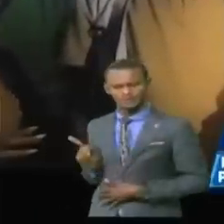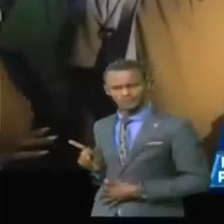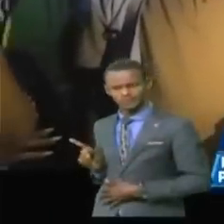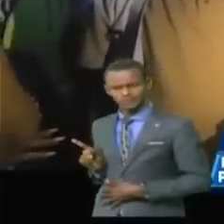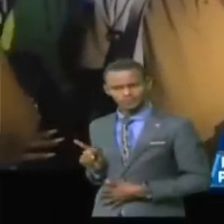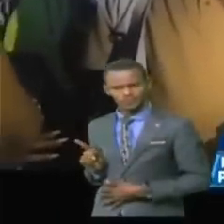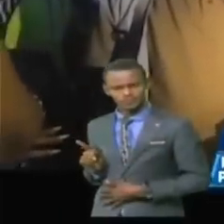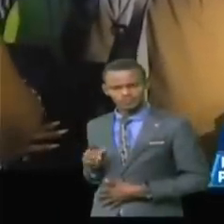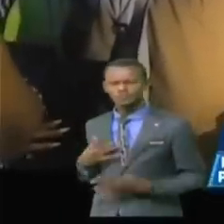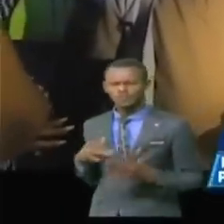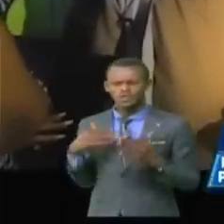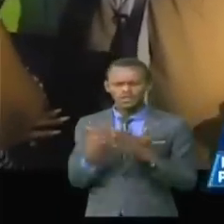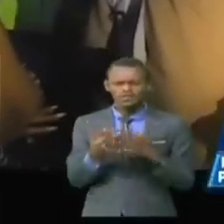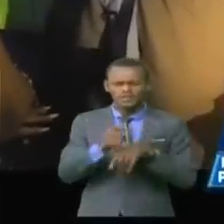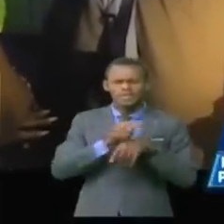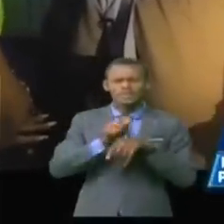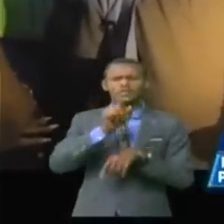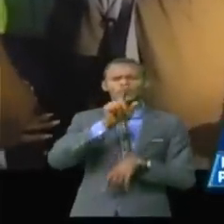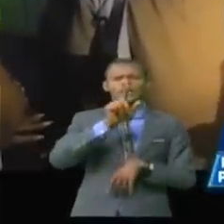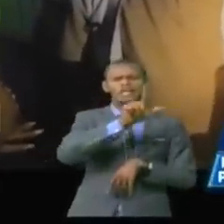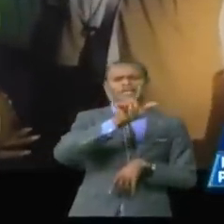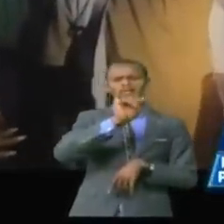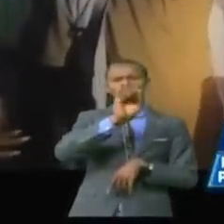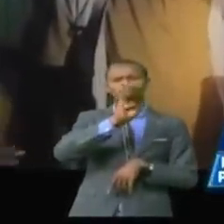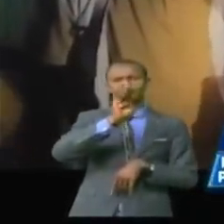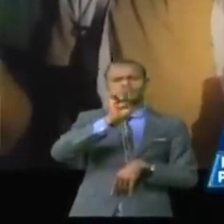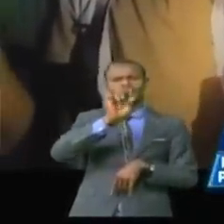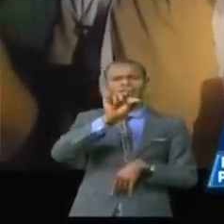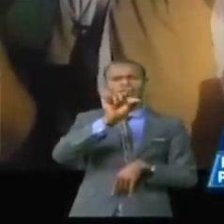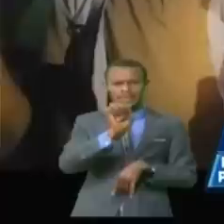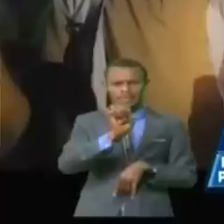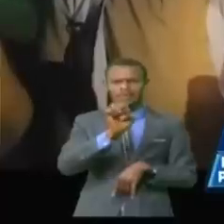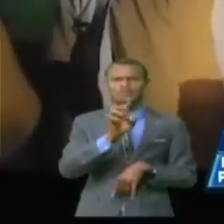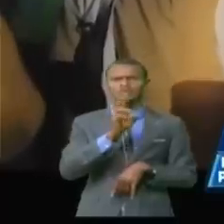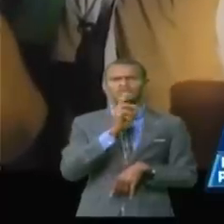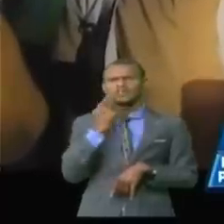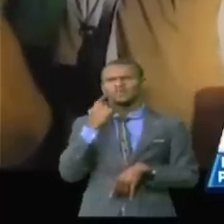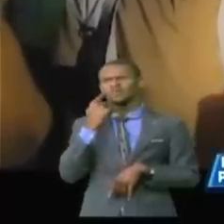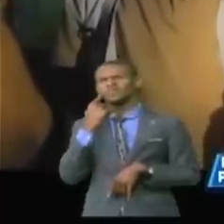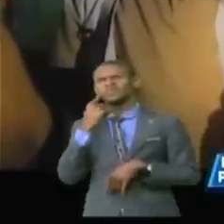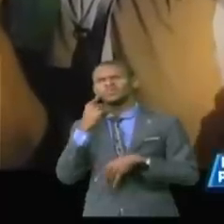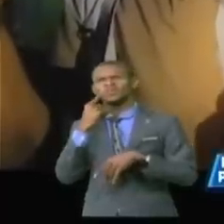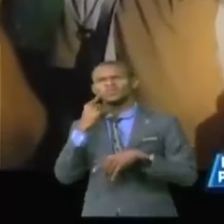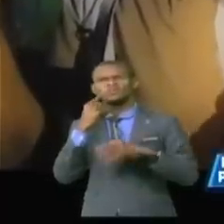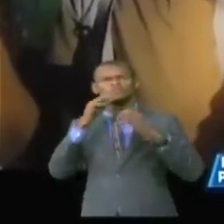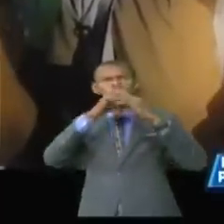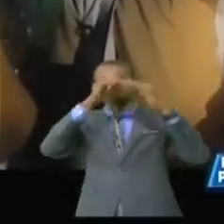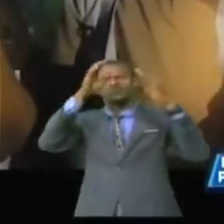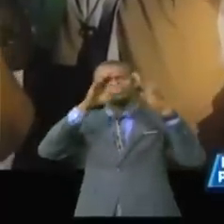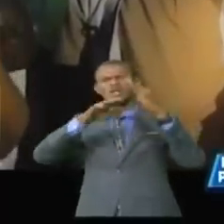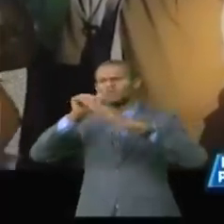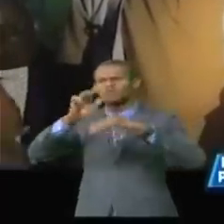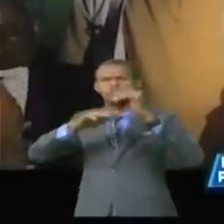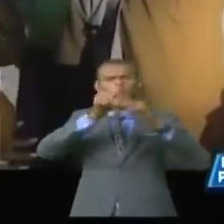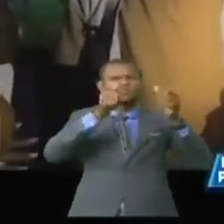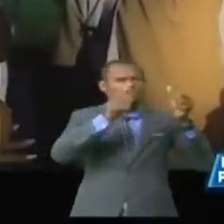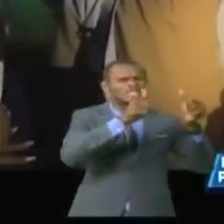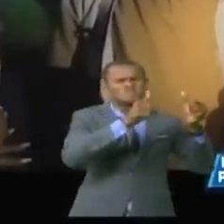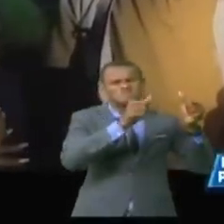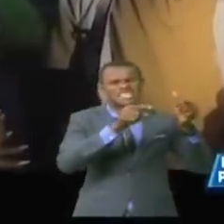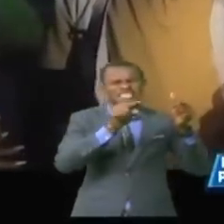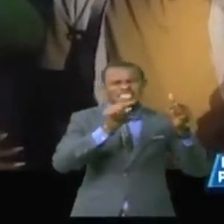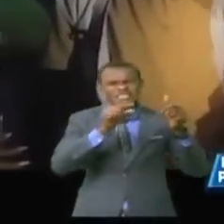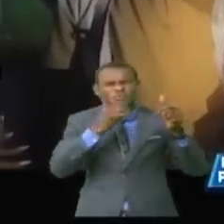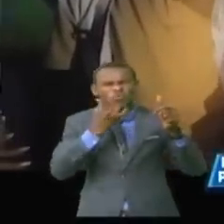Je constate que... On a des bâtiments qui sont pratiquement achevés, mais il y a quand même encore quelques travaux. Et